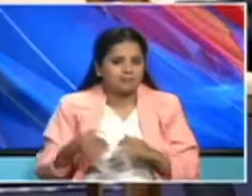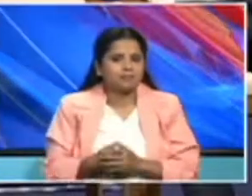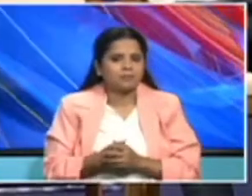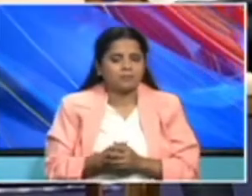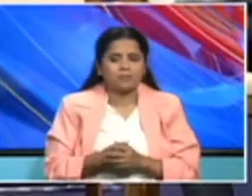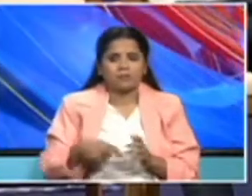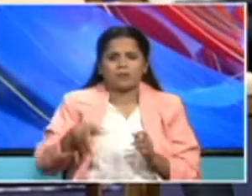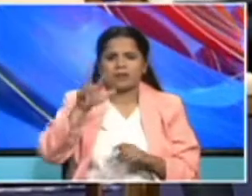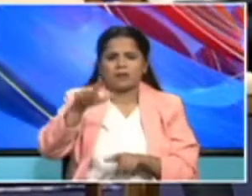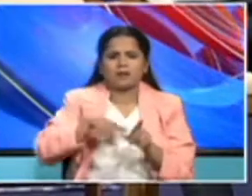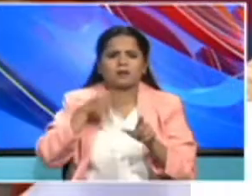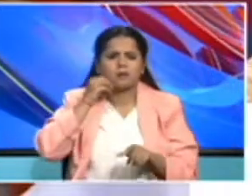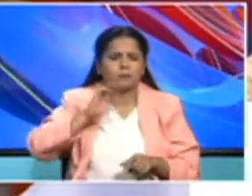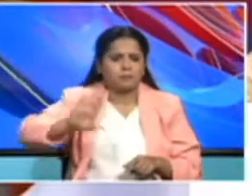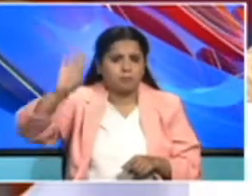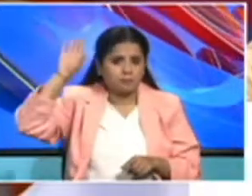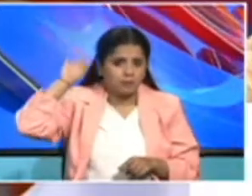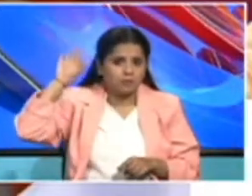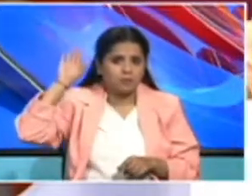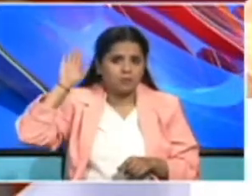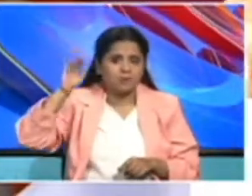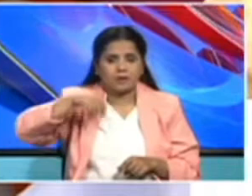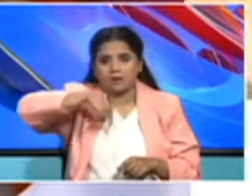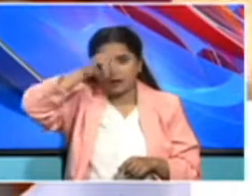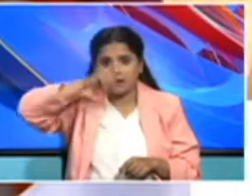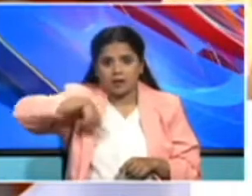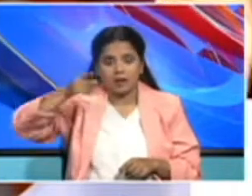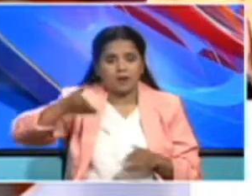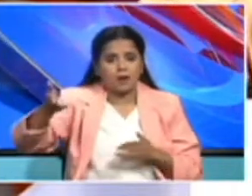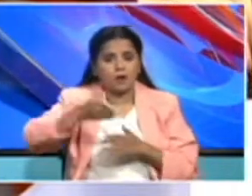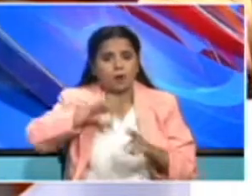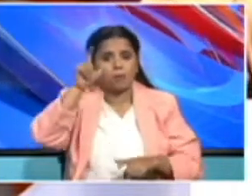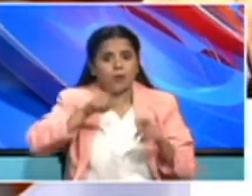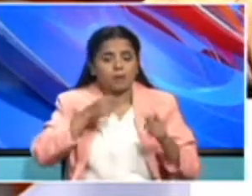8 साल पहले भारत के खिलाड़ी